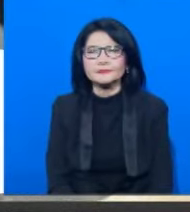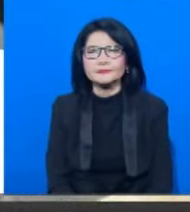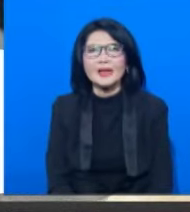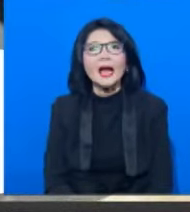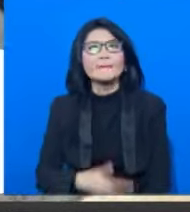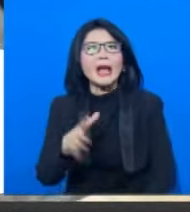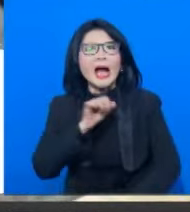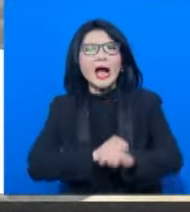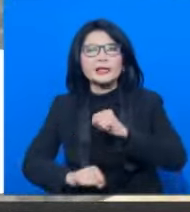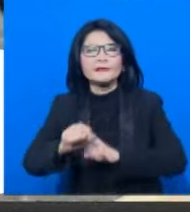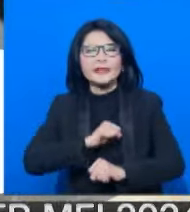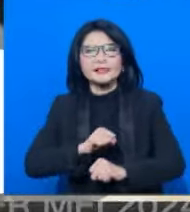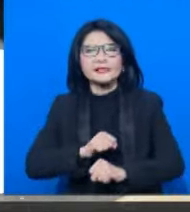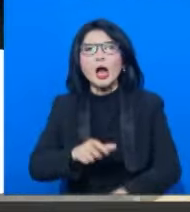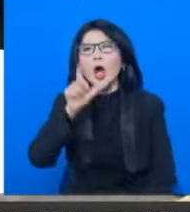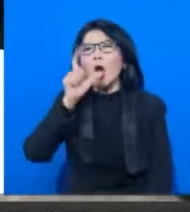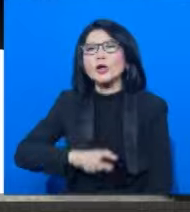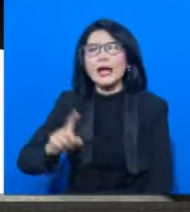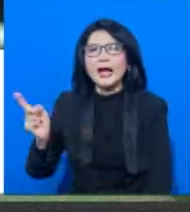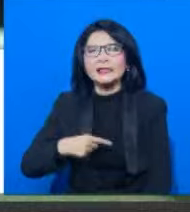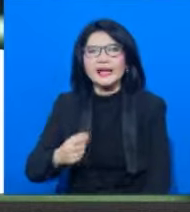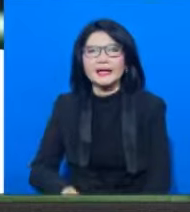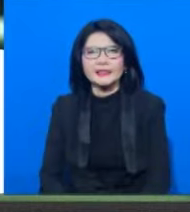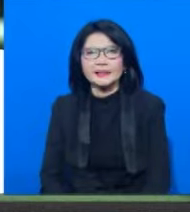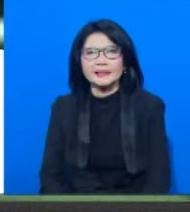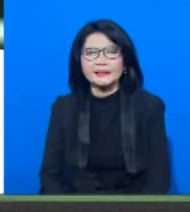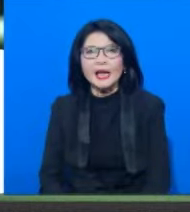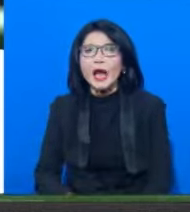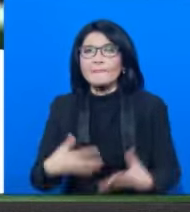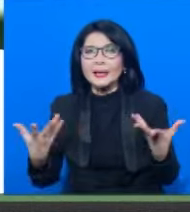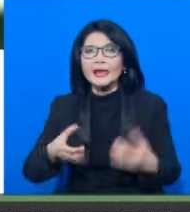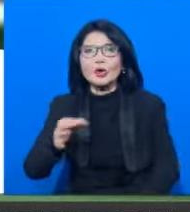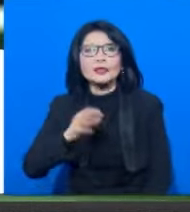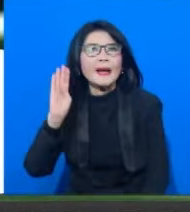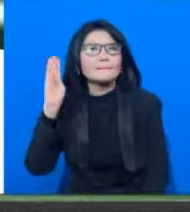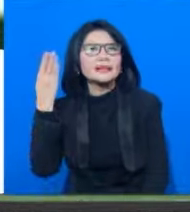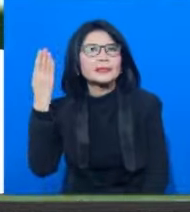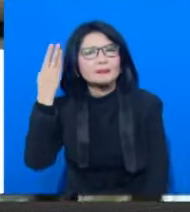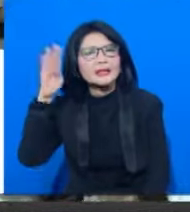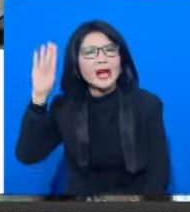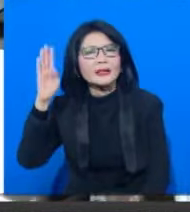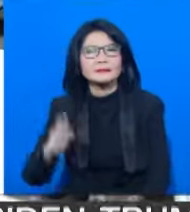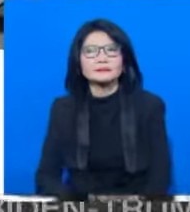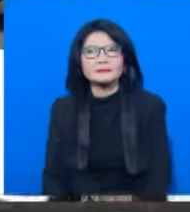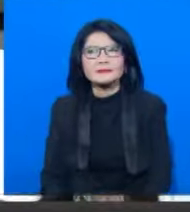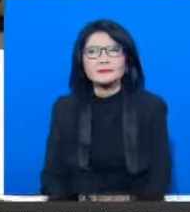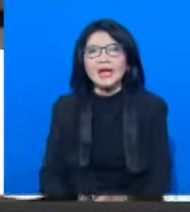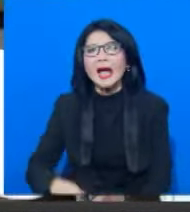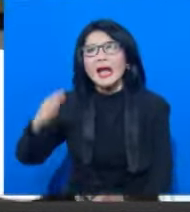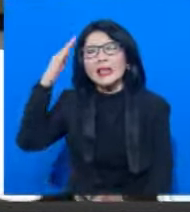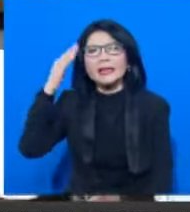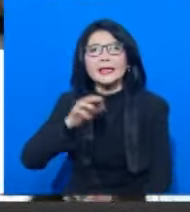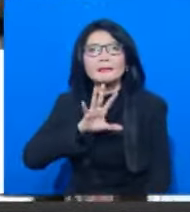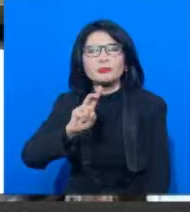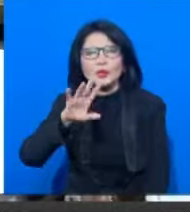beginilah aktivitas Pitoyo, warga Kelurahan Klampok, Kecamatan Sananwetan, Kota Blitar, Jawa Timur. Pria 52 tahun ini